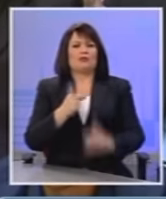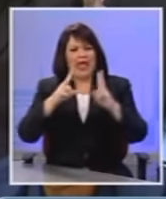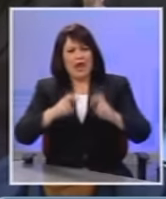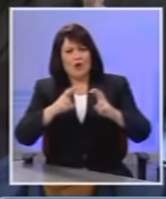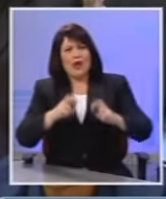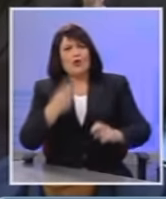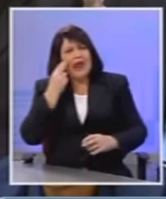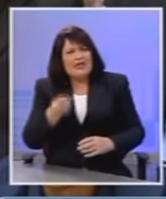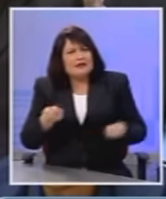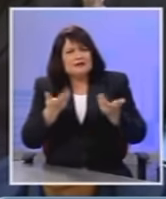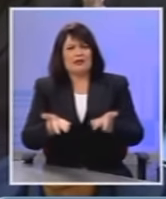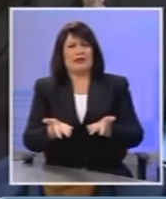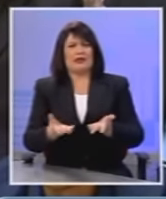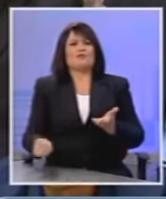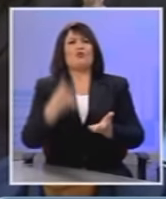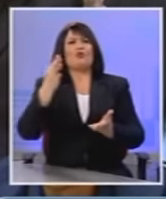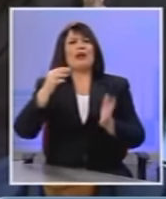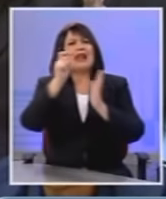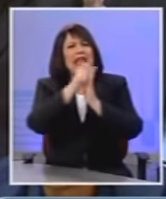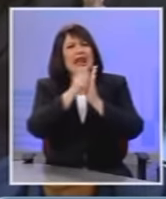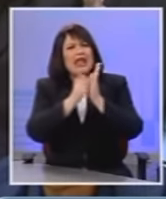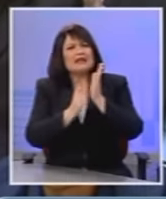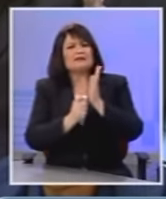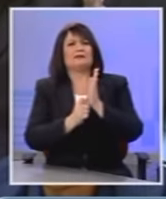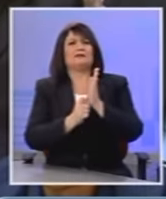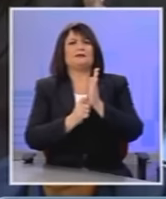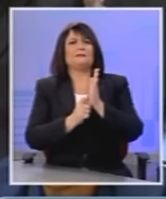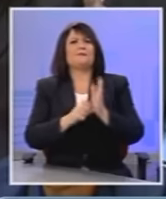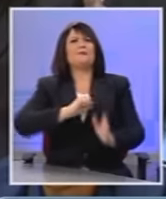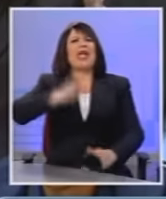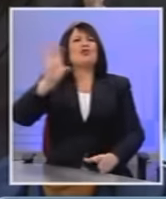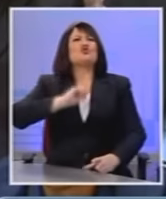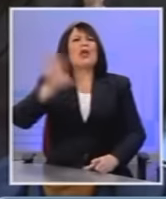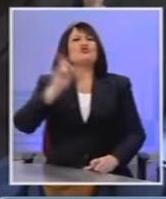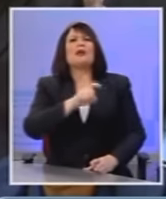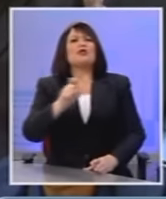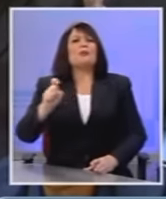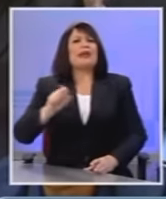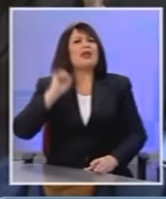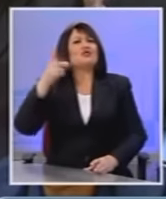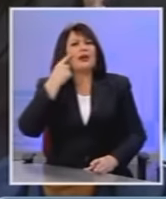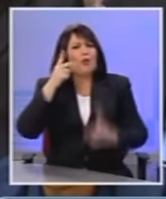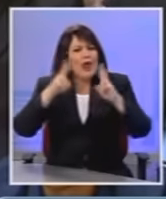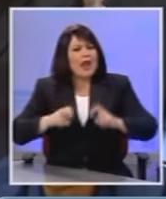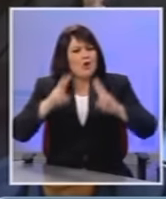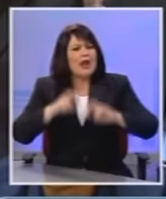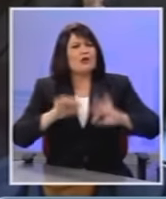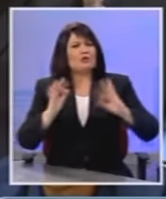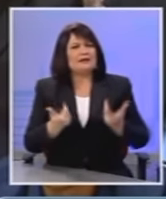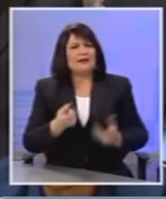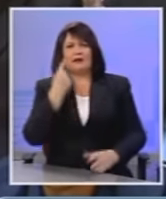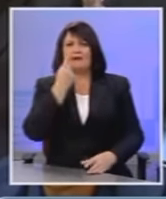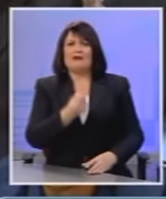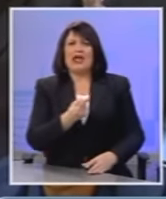αντί να κοιτάξετε τις νέες λίστες με όλους αυτούς που βγάλανε δεκάδες εκατομμύρια ευρώ στο εξωτερικό, κοιτάτε πώς